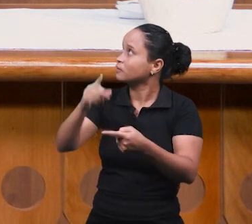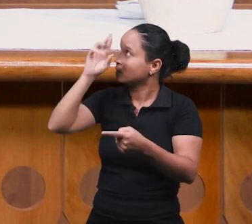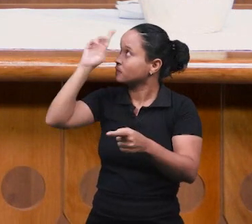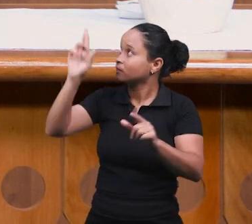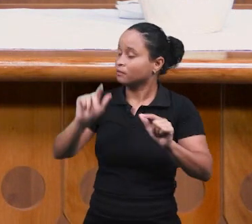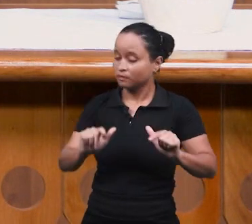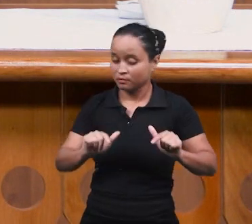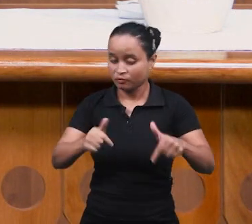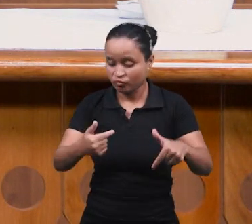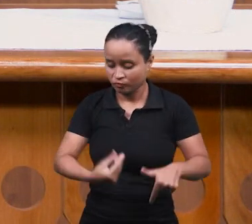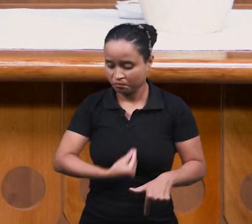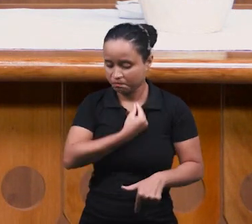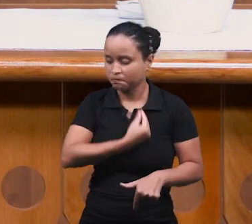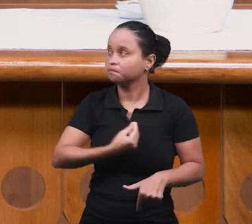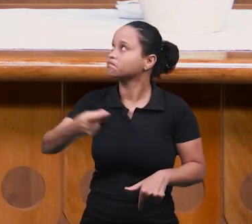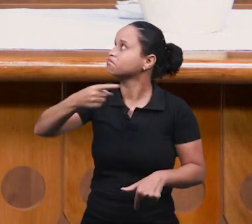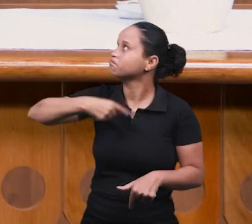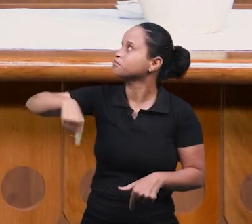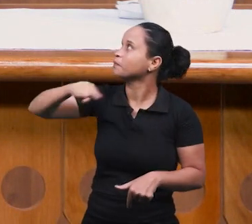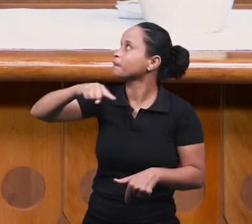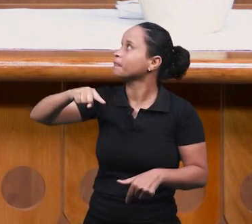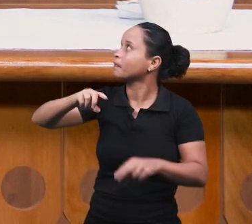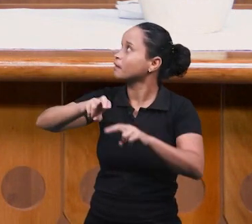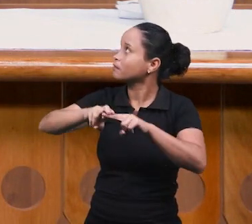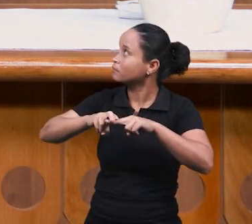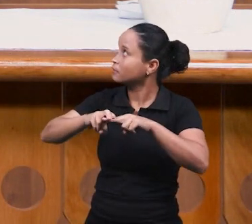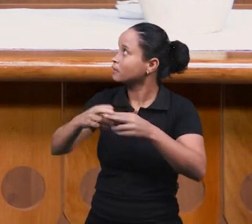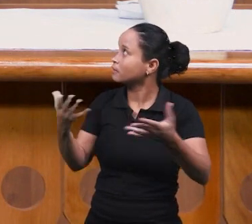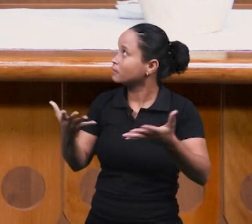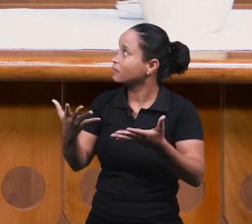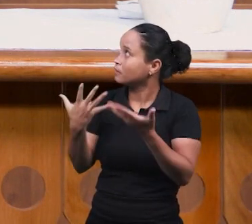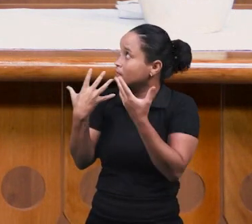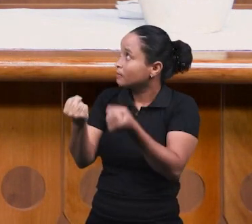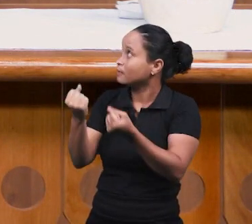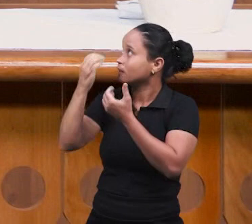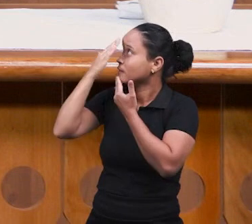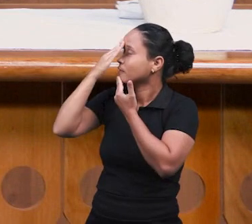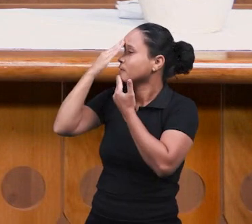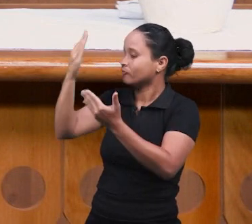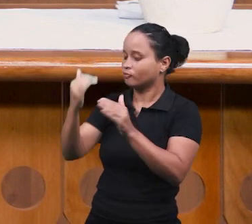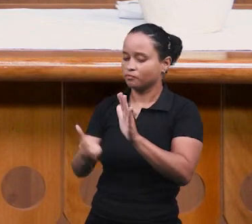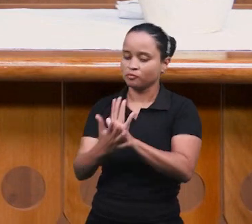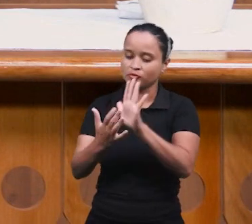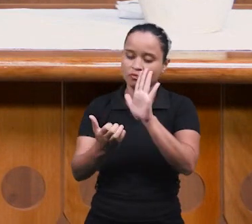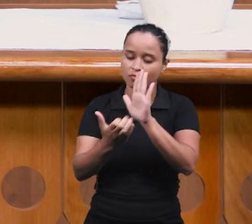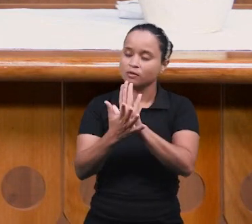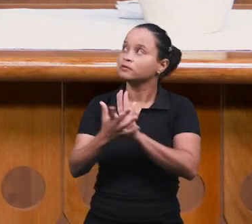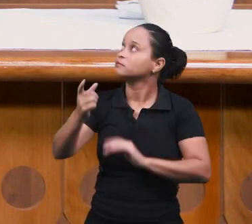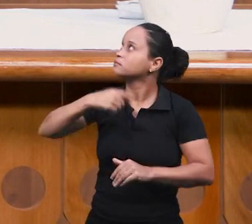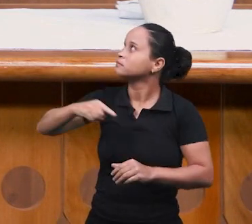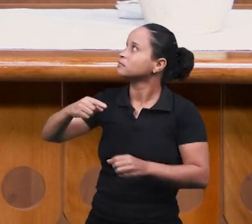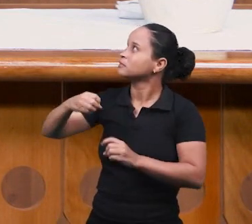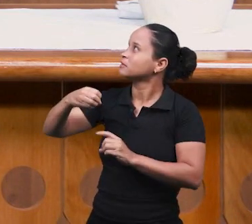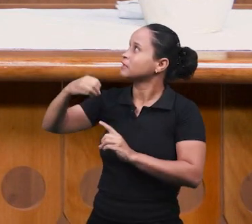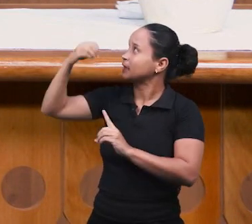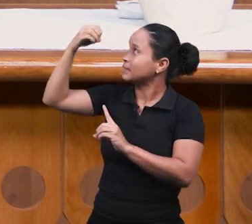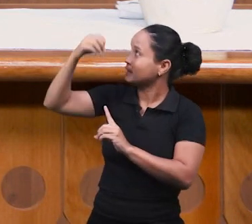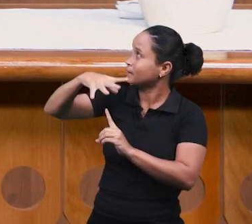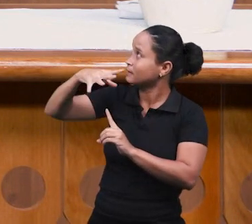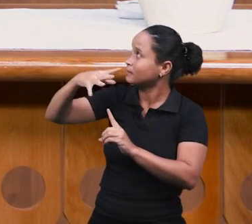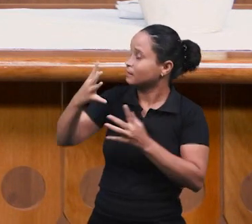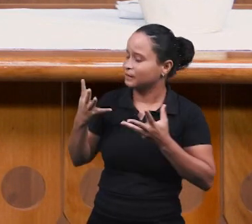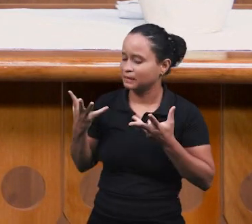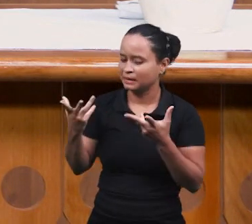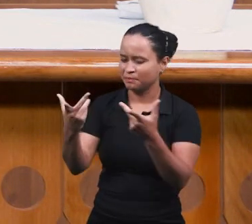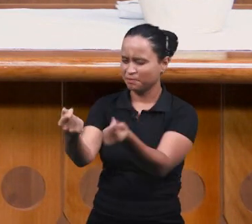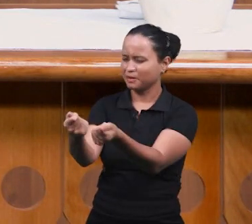en faveur de nos vies. Pour cela, Seigneur, reçois notre gratitude, notre louange, et que la grâce,